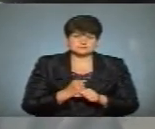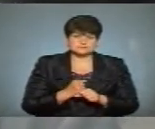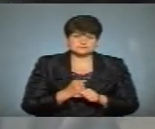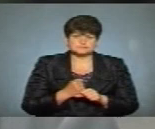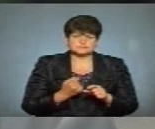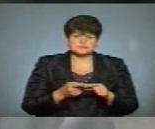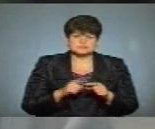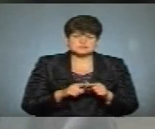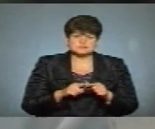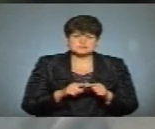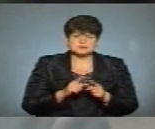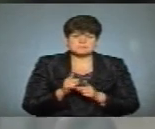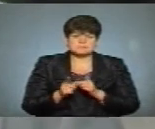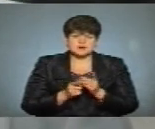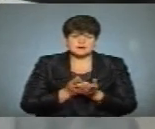це перепрофілювання